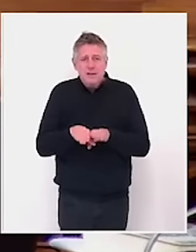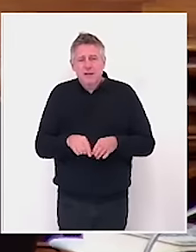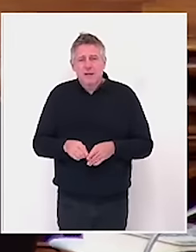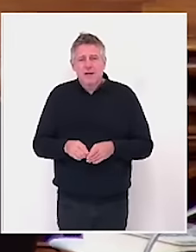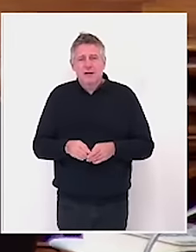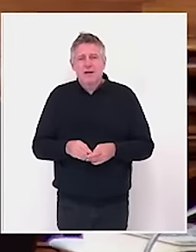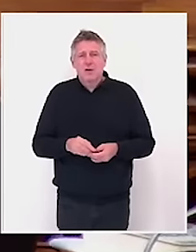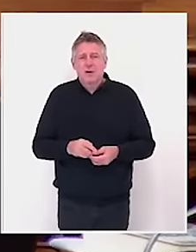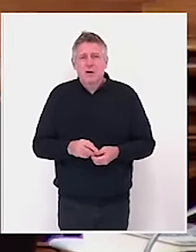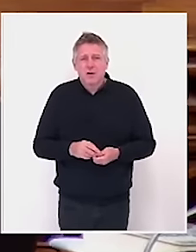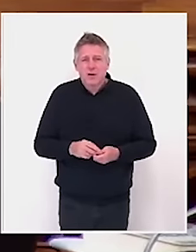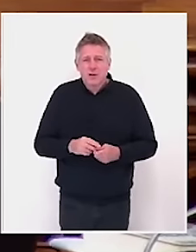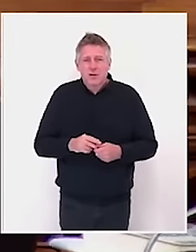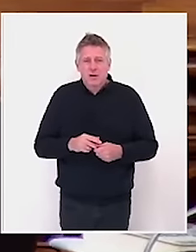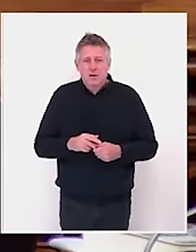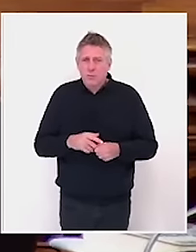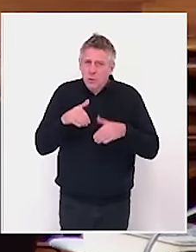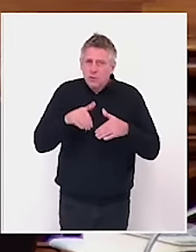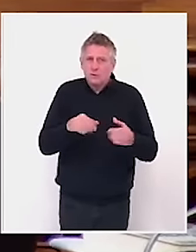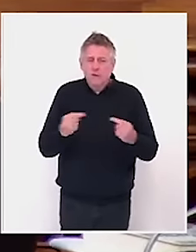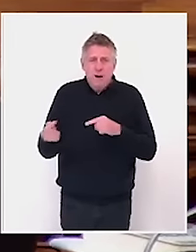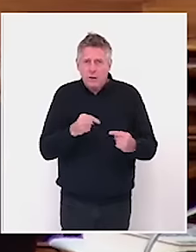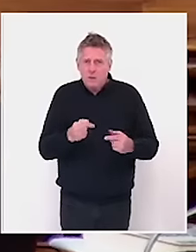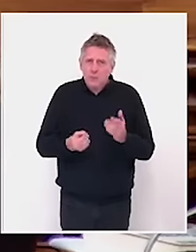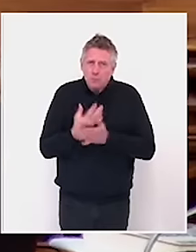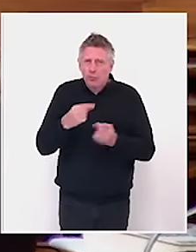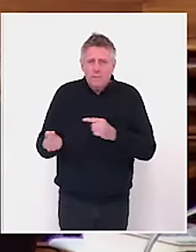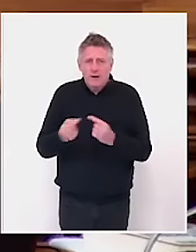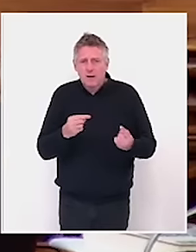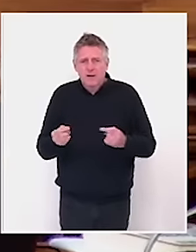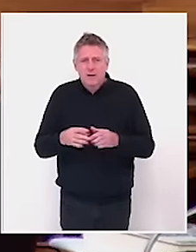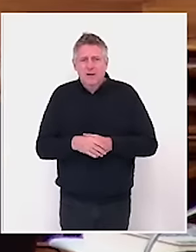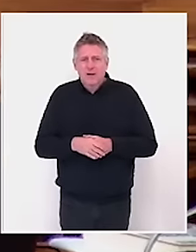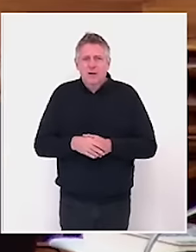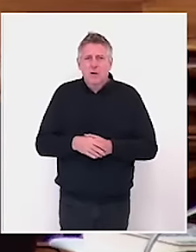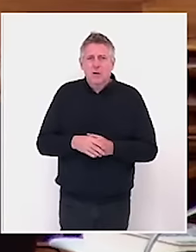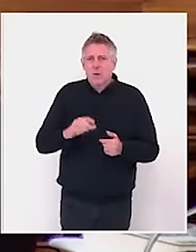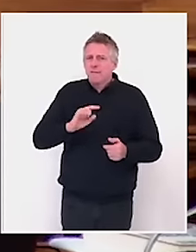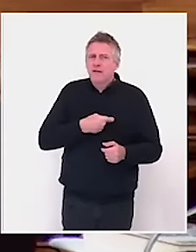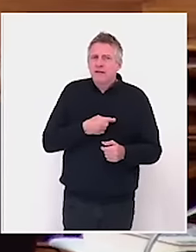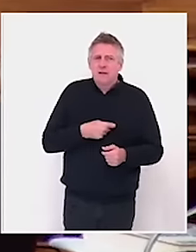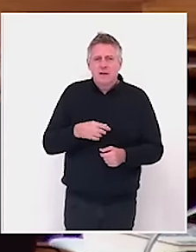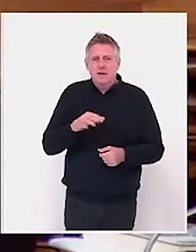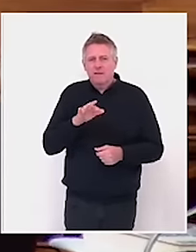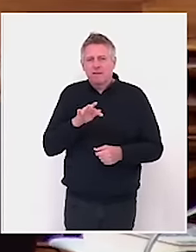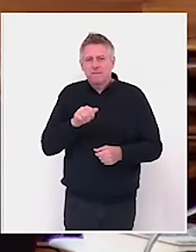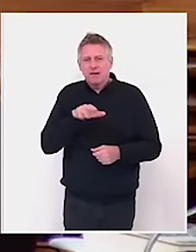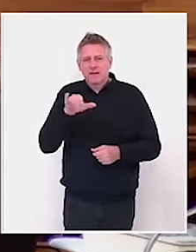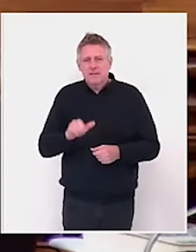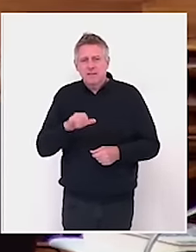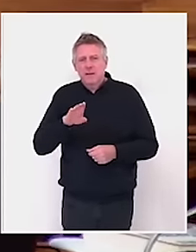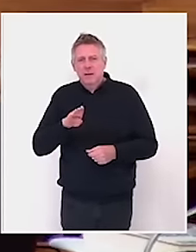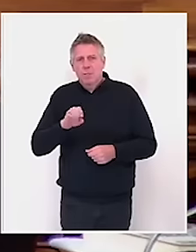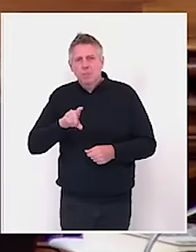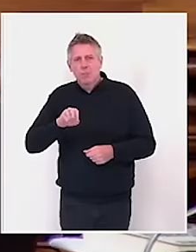oui, c'était pour continuer le débat, ce n'est pas un nouveau débat. Deux choses. Il est notable, on n'est pas vexé, mais il est notable que Fanny Le Boulanger n'ait répondu à rien de ce qu'on ait pu